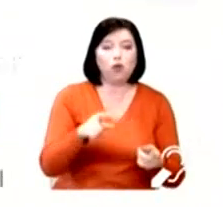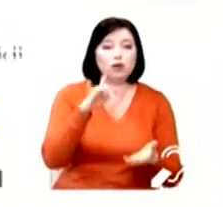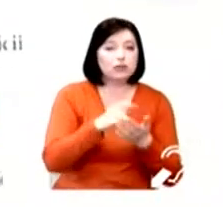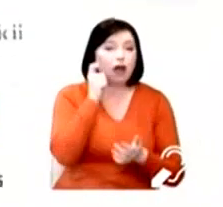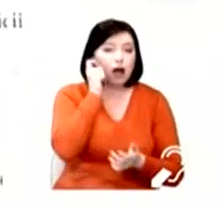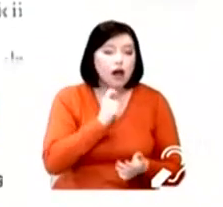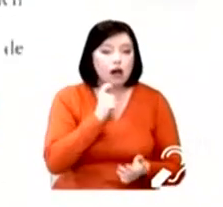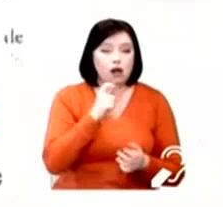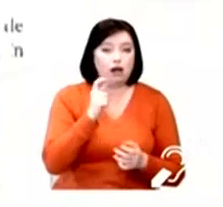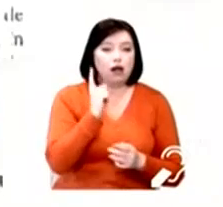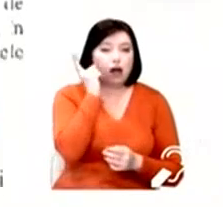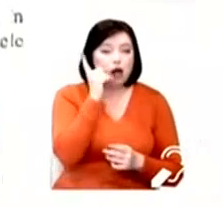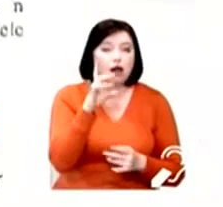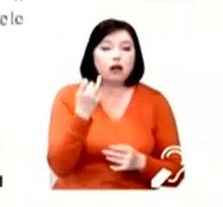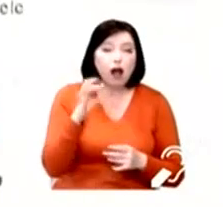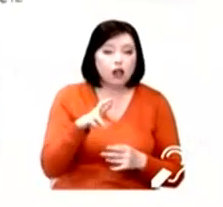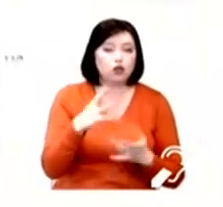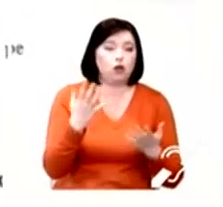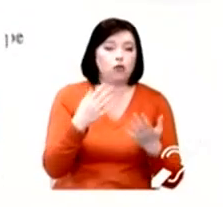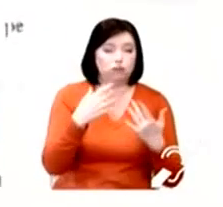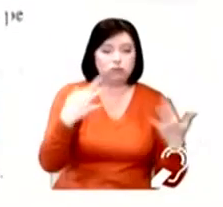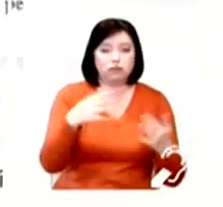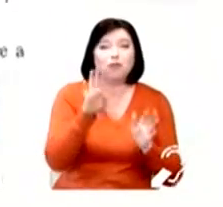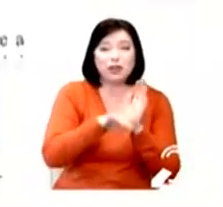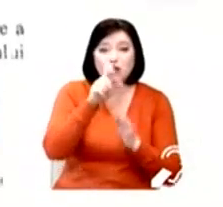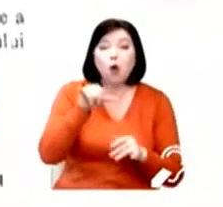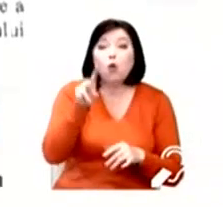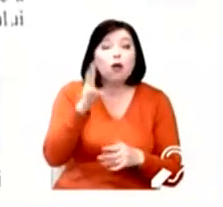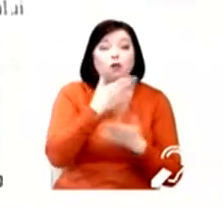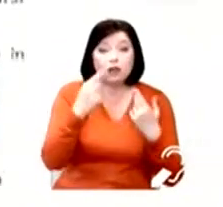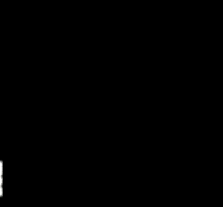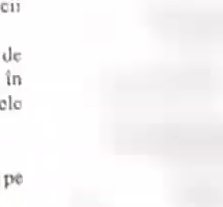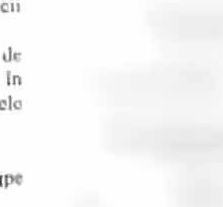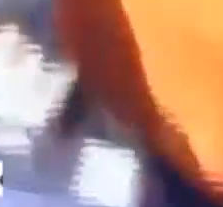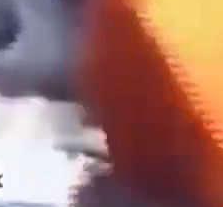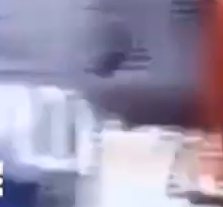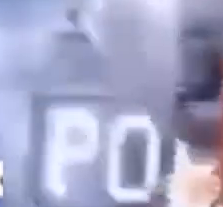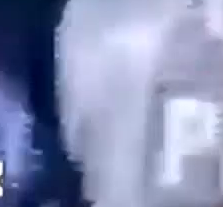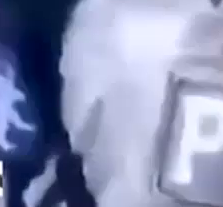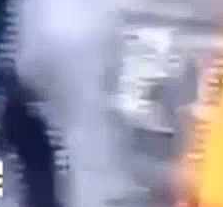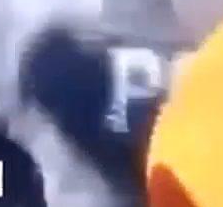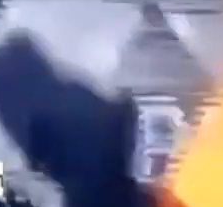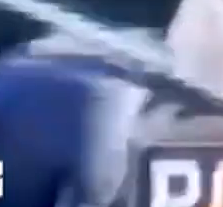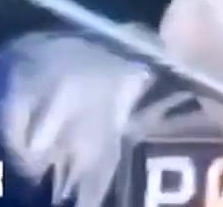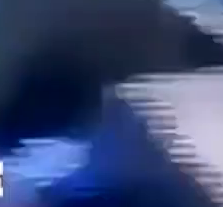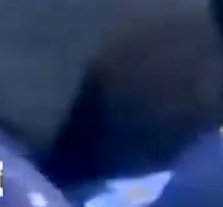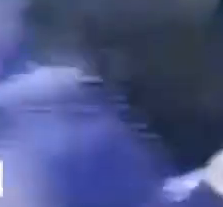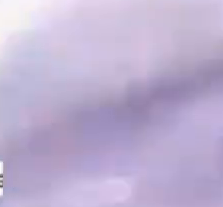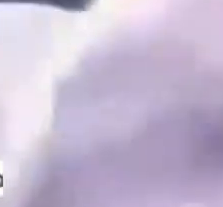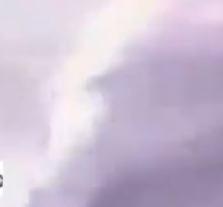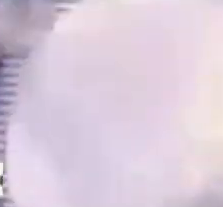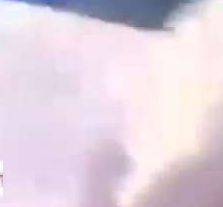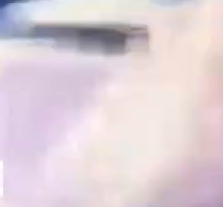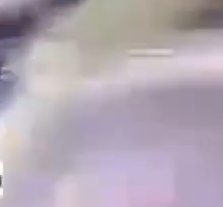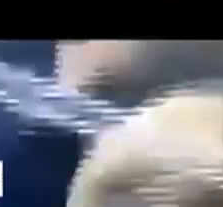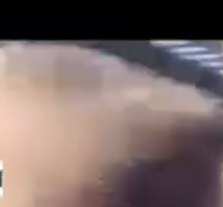radio portabile de către persoanele fizice și juridice care nu au aceste drepturi prin lege. Accesorii foloseau membrii Asociației